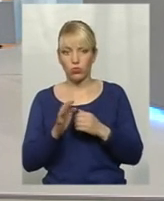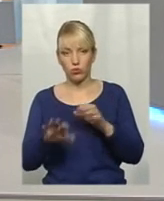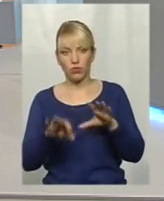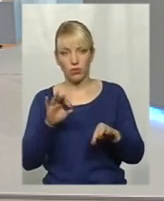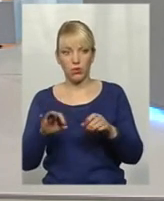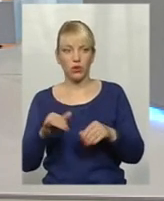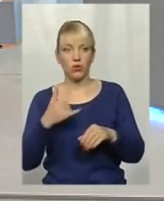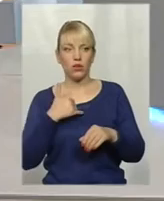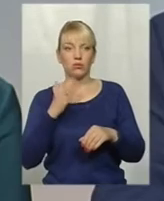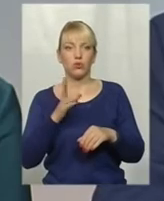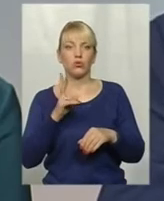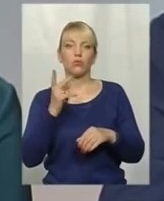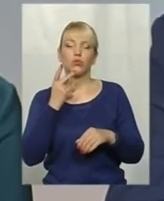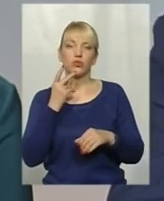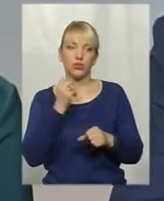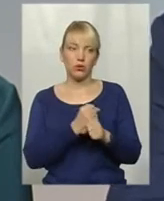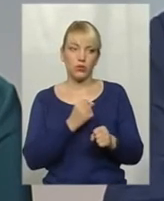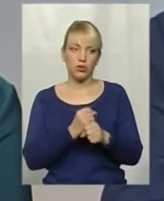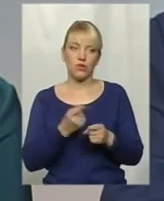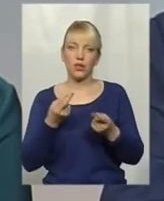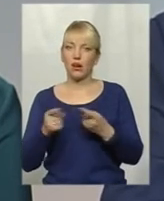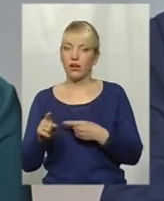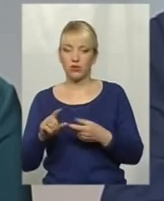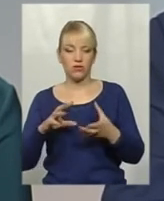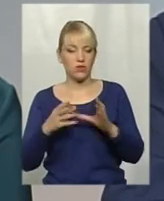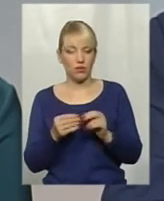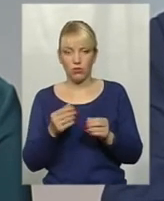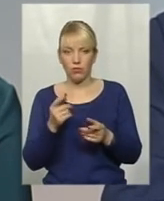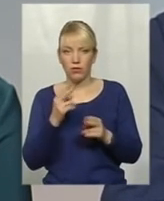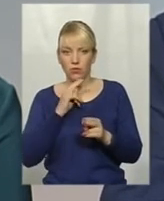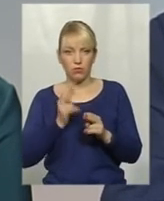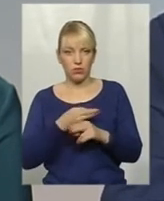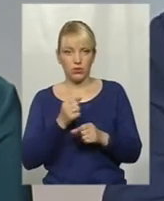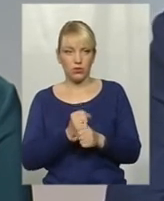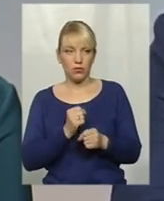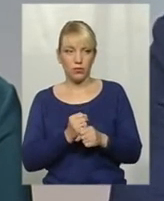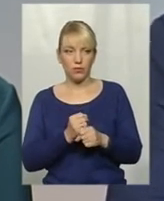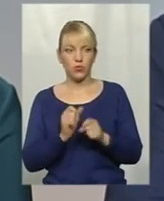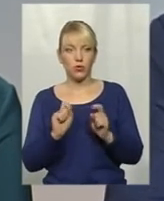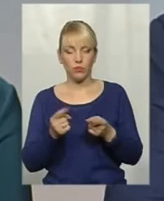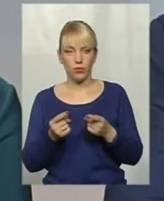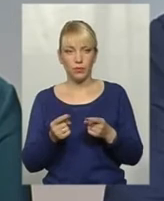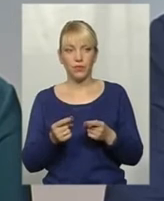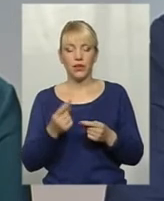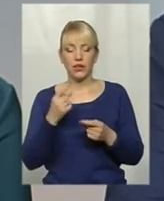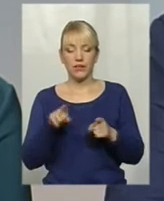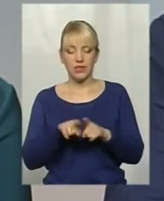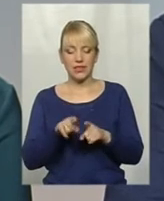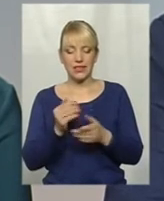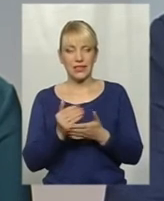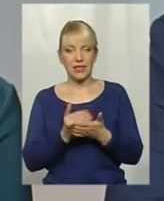будуть одні, які браться постійно, а інші забудуть і не будуть брати їх люди. Тому ні, діє система